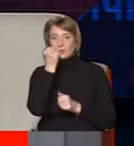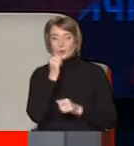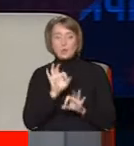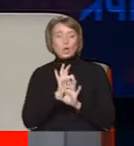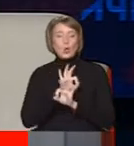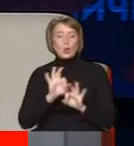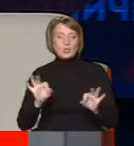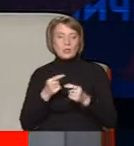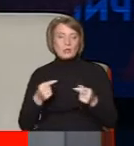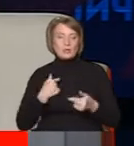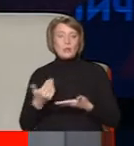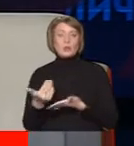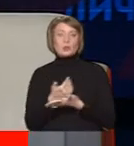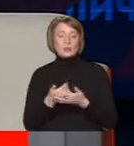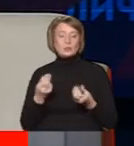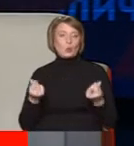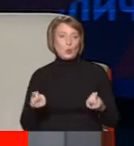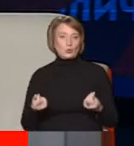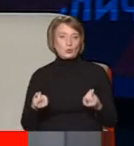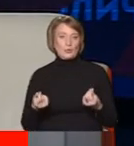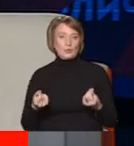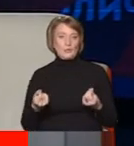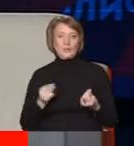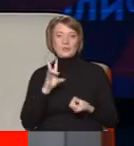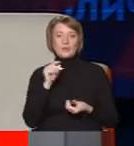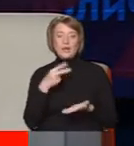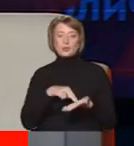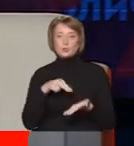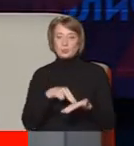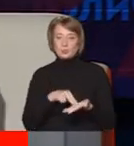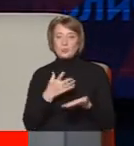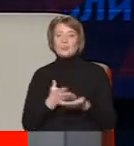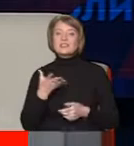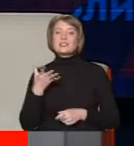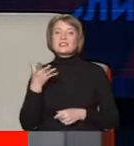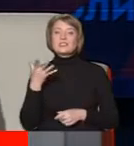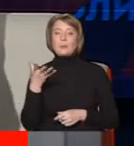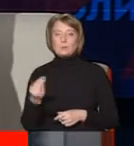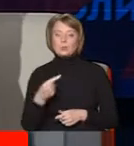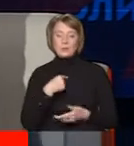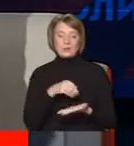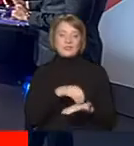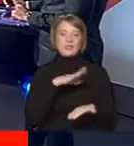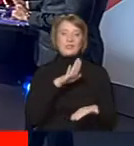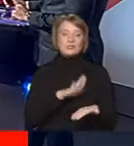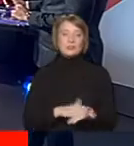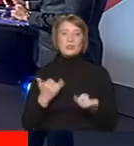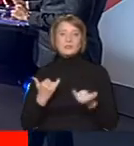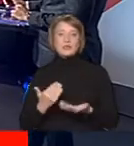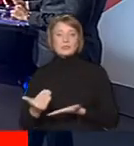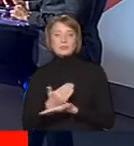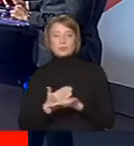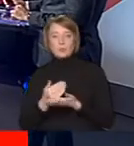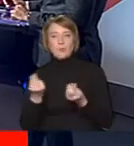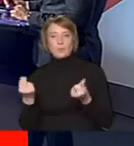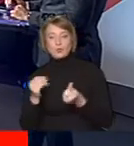феноменальна. Нам вдалося зібрати ці кошти на цю виборчу заставу. Ми заплатили виборчу заставу. Ми зараз зареєстровані. Зараз ми збираємо кошти на кампанію.